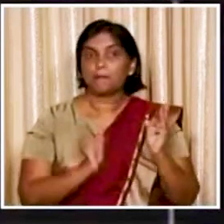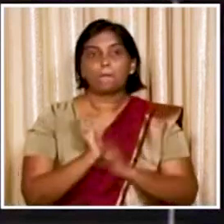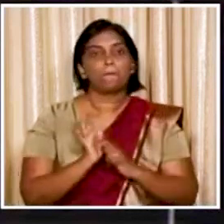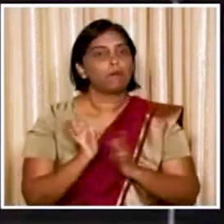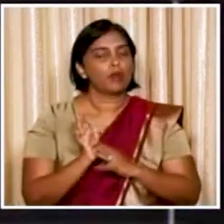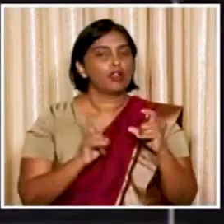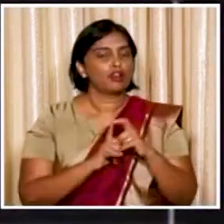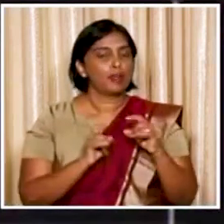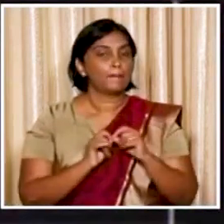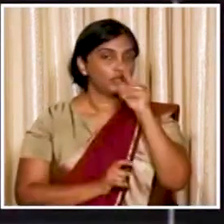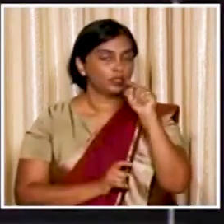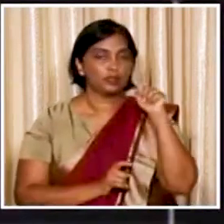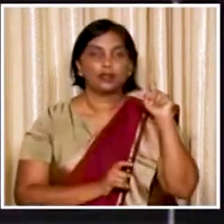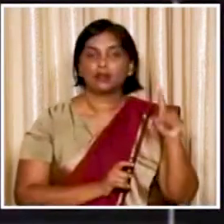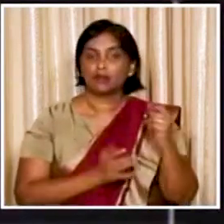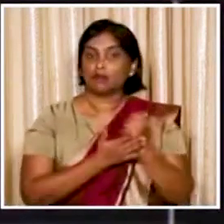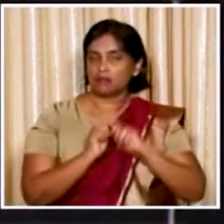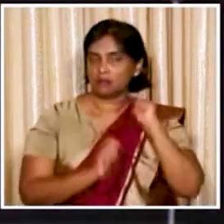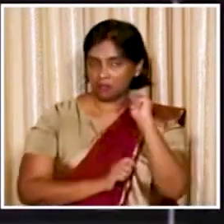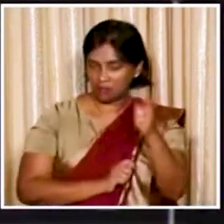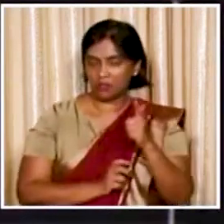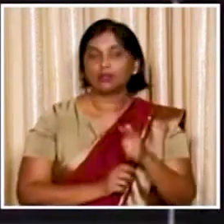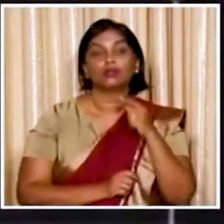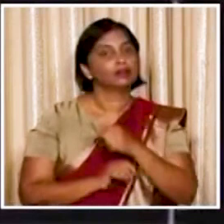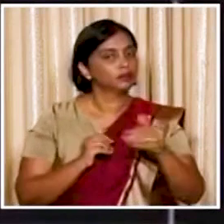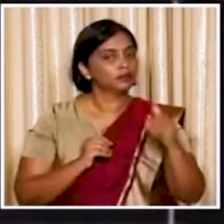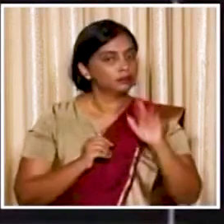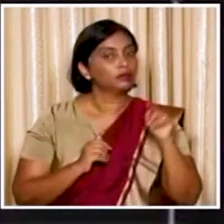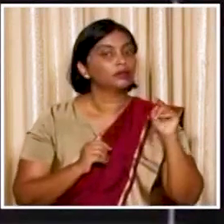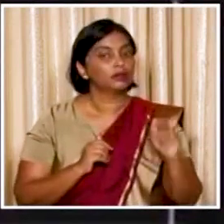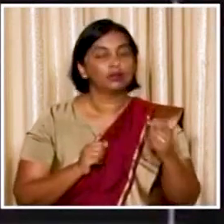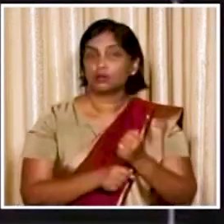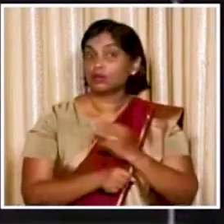වෙනකොට ඩොලර් බිලියන 3.1ක් සම්පූර්ණයෙන්ම ණය ගෙව්වා ඉතින් මේ තත්ත්වයේ යටතේ